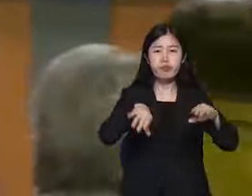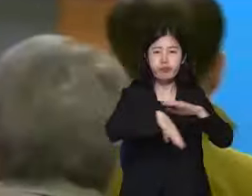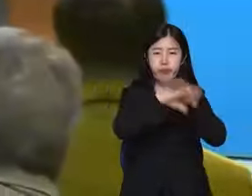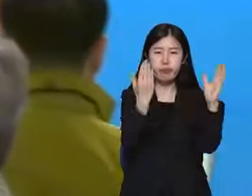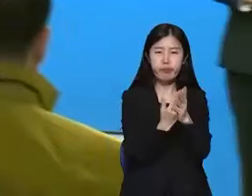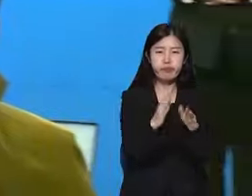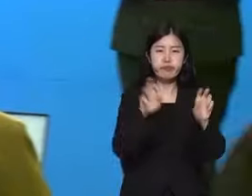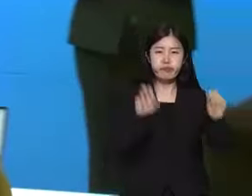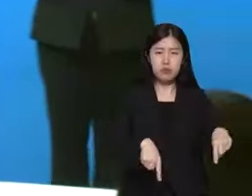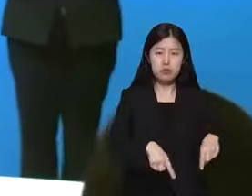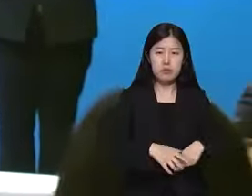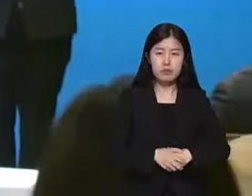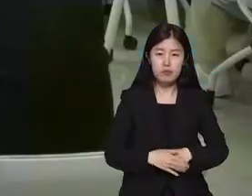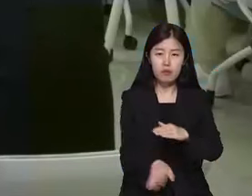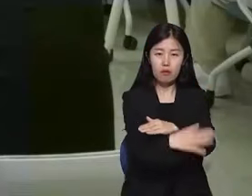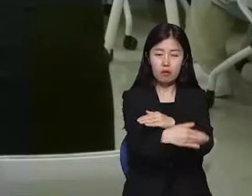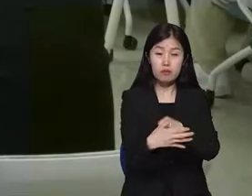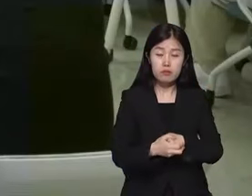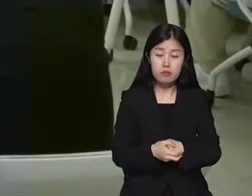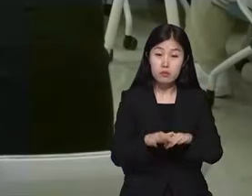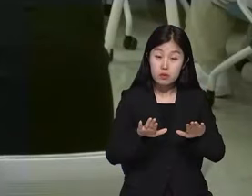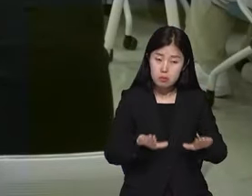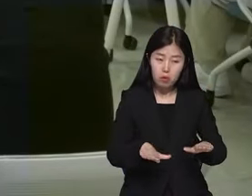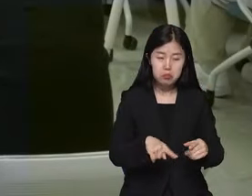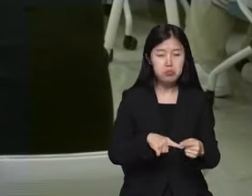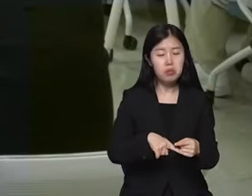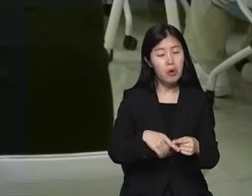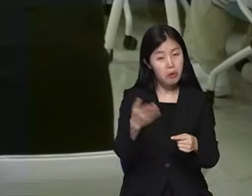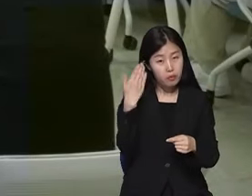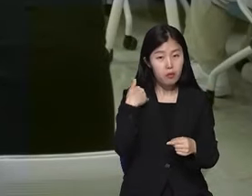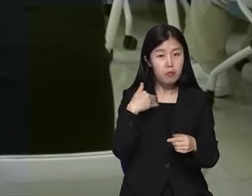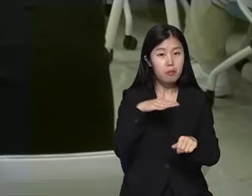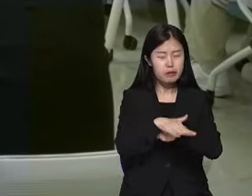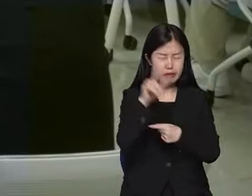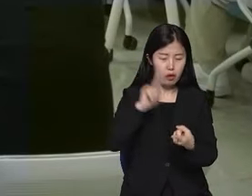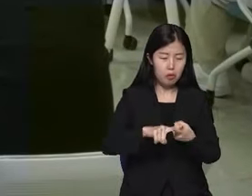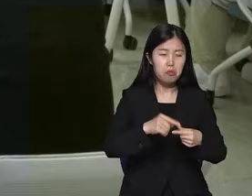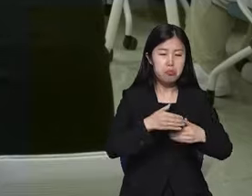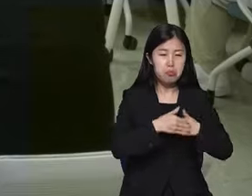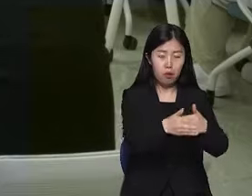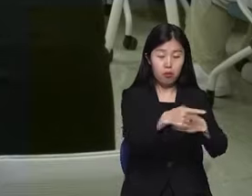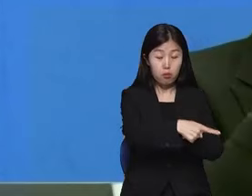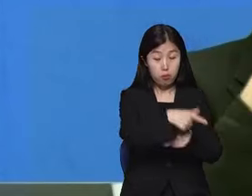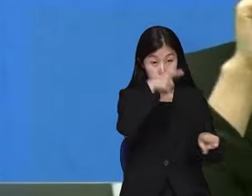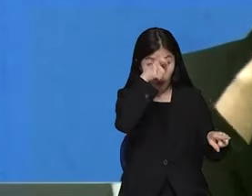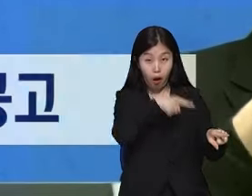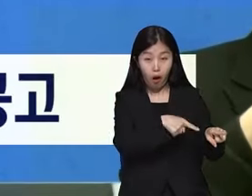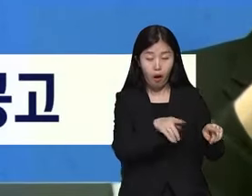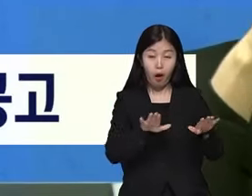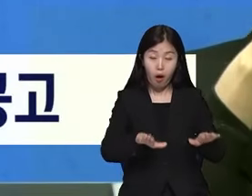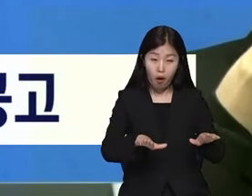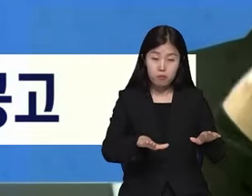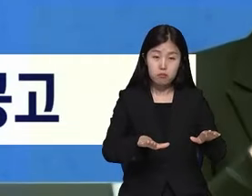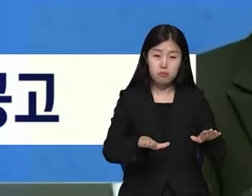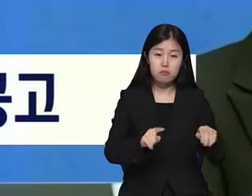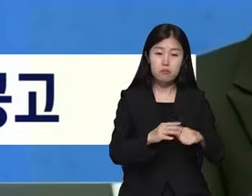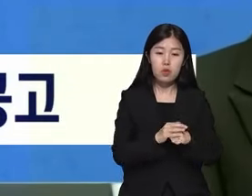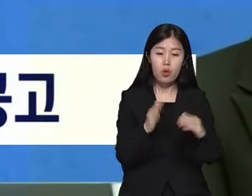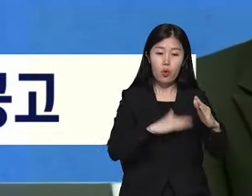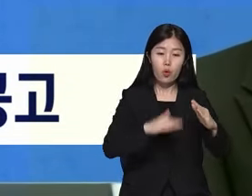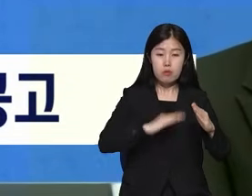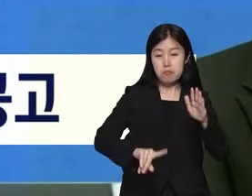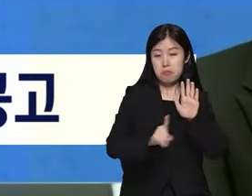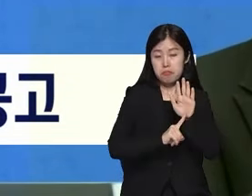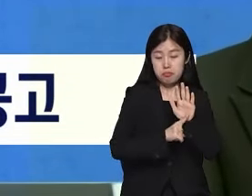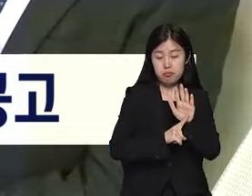전남도는 전남권 의대 공모 신설 절차를 강행한다는 입장입니다. 의대 신설 정부 추천을 위한 용역을 계획대로 입찰